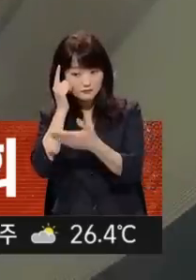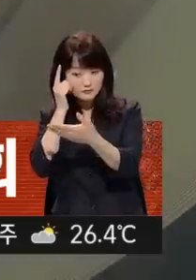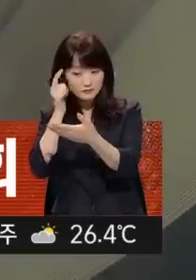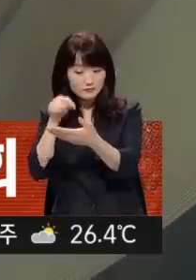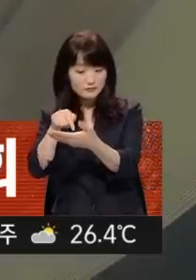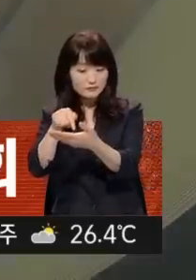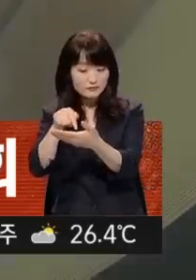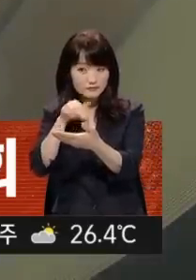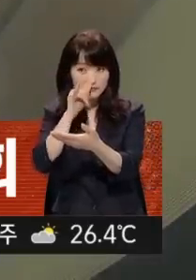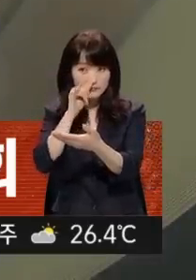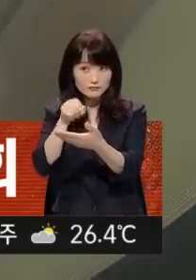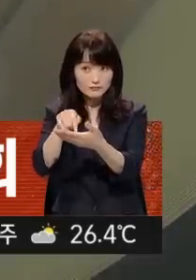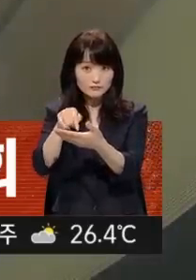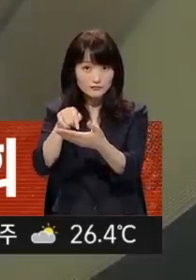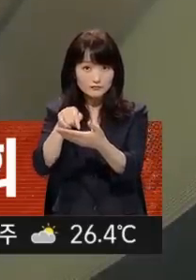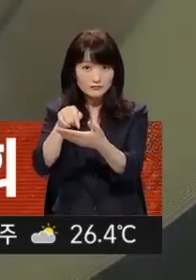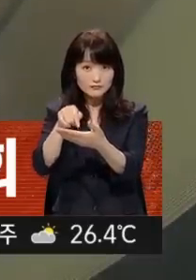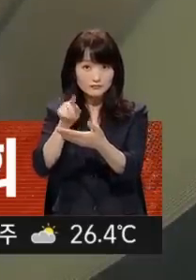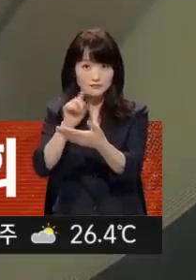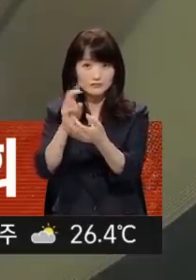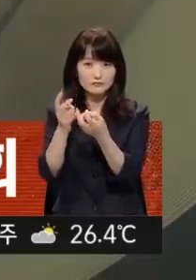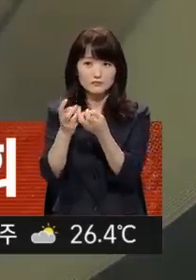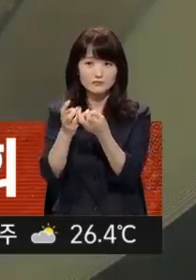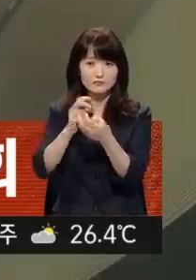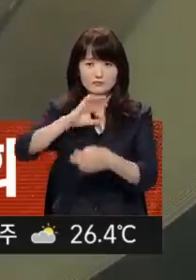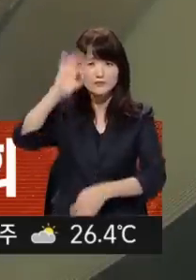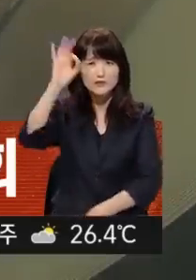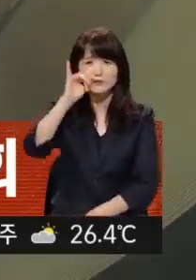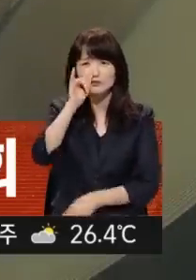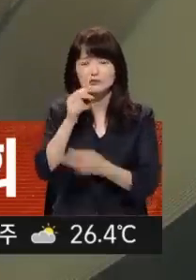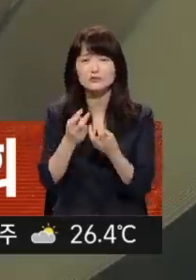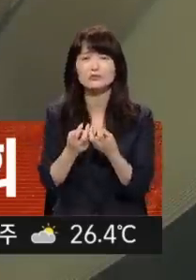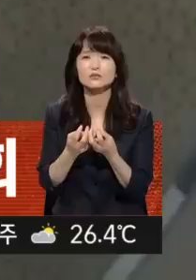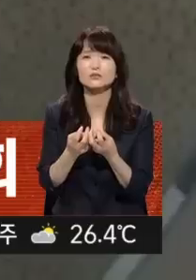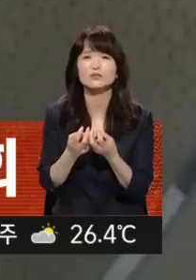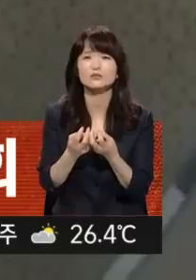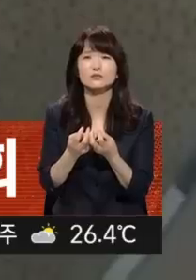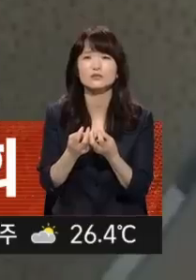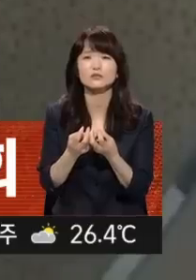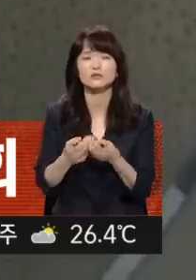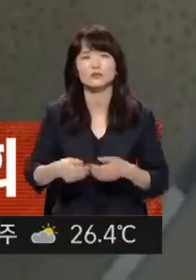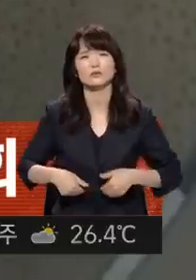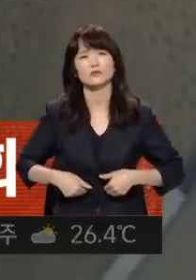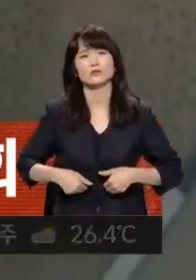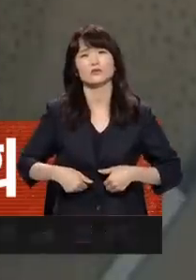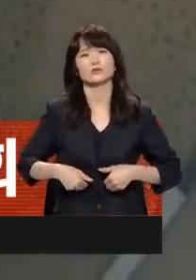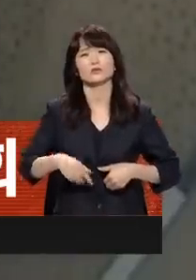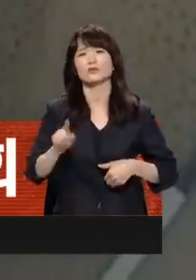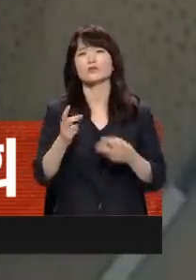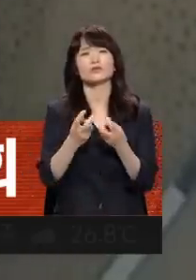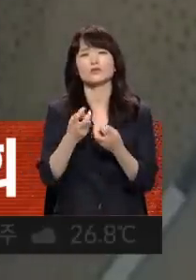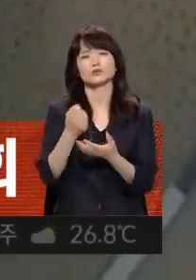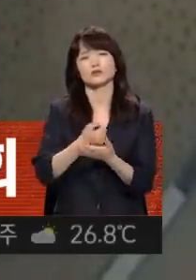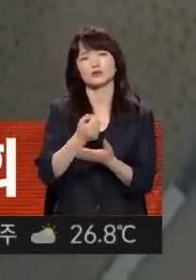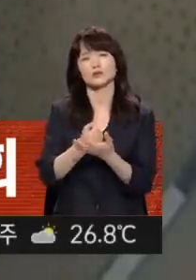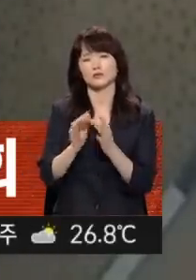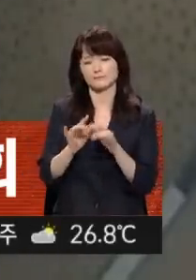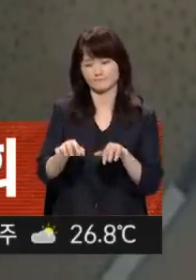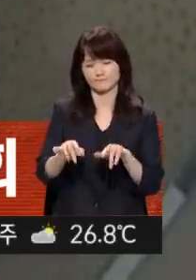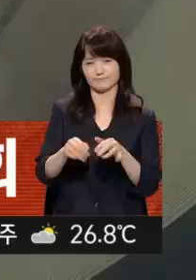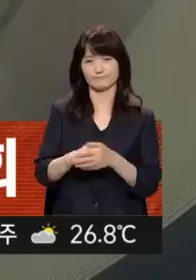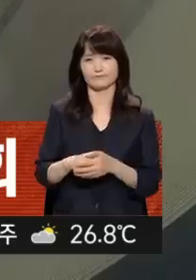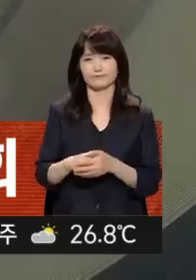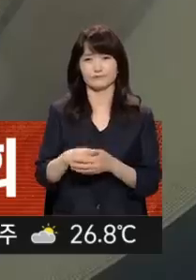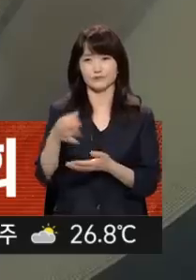잡히거든요 혹시라도 이걸 어떻게든지 좀 찾을 수 있는 방법이 없을지 너무 안타까운 마음에 이걸 커뮤니티에 올린 겁니다 저 수거 책